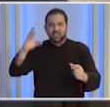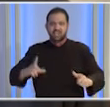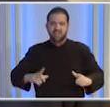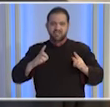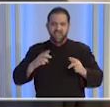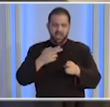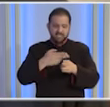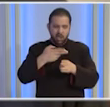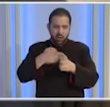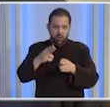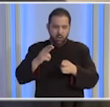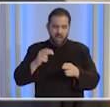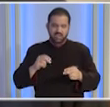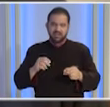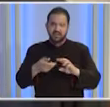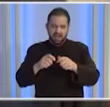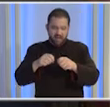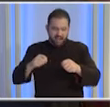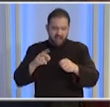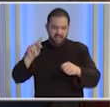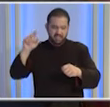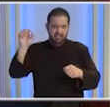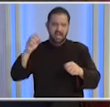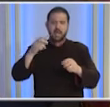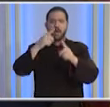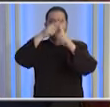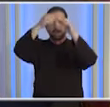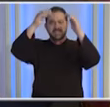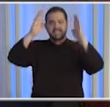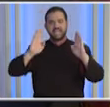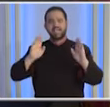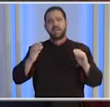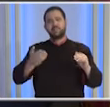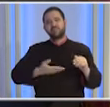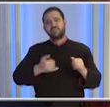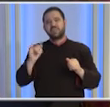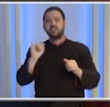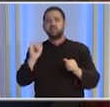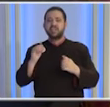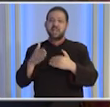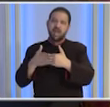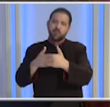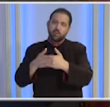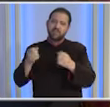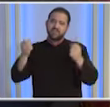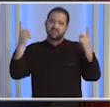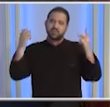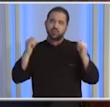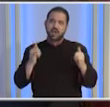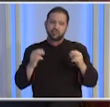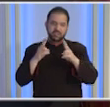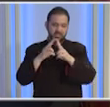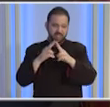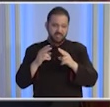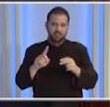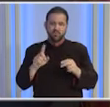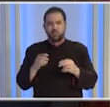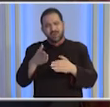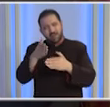curată legată de biserică. Părinte Iustinian, se apropie finalul acestei ediții. Sigur că nu ne